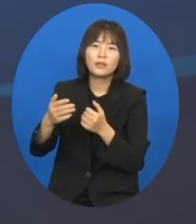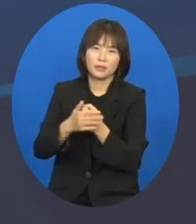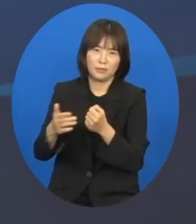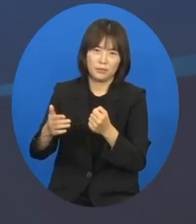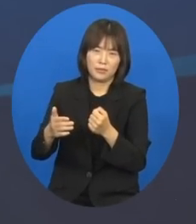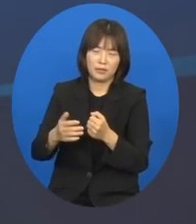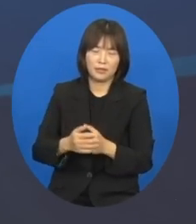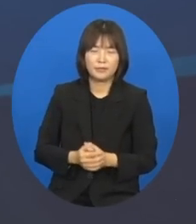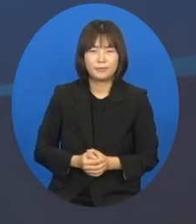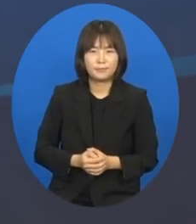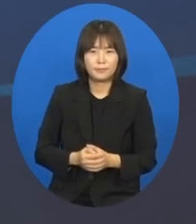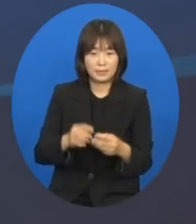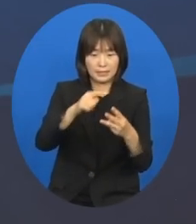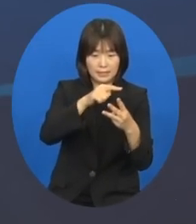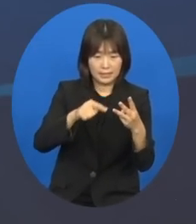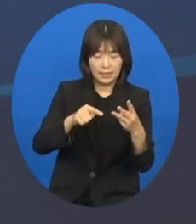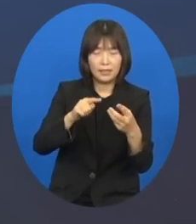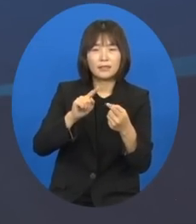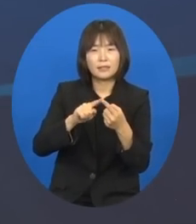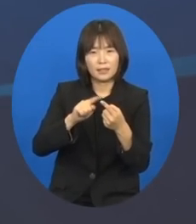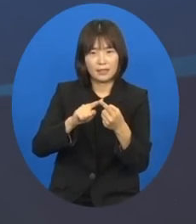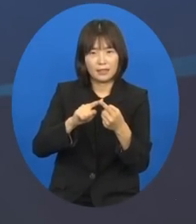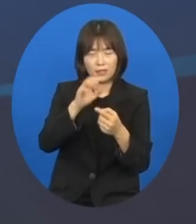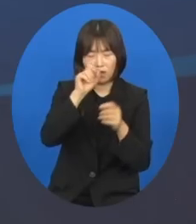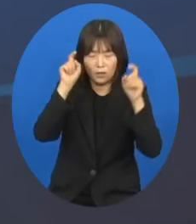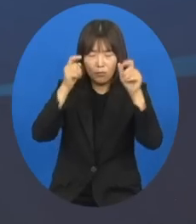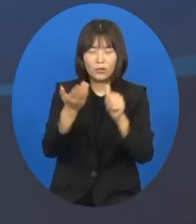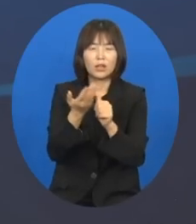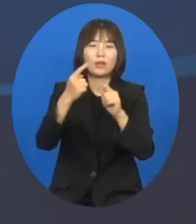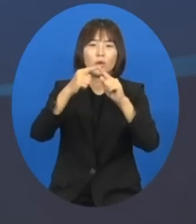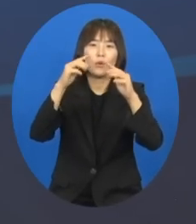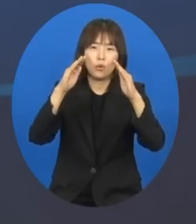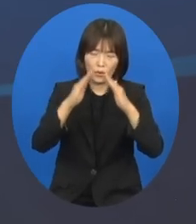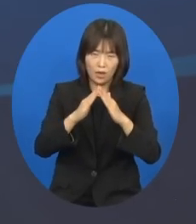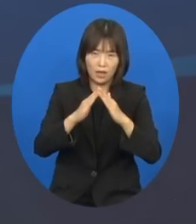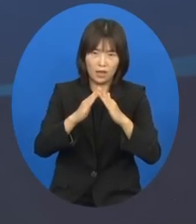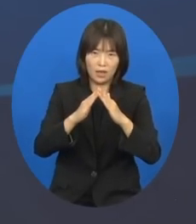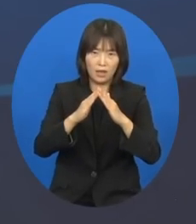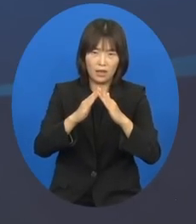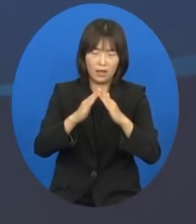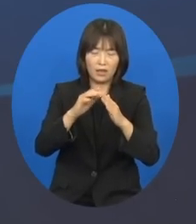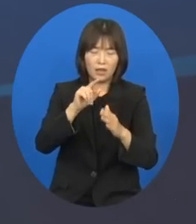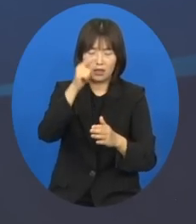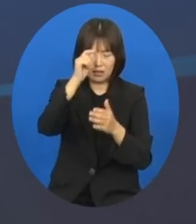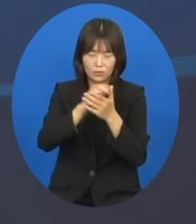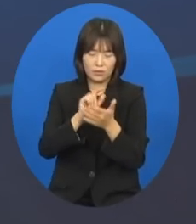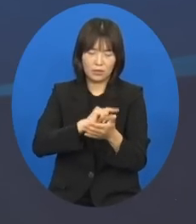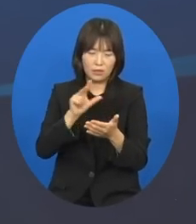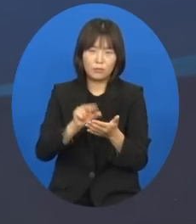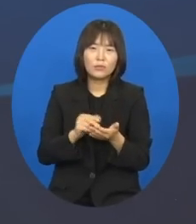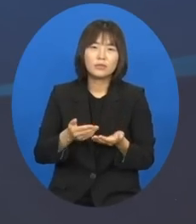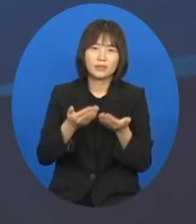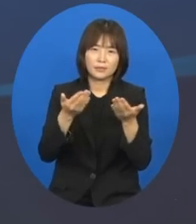저는이 세 가지를 선한 목자교회에 대입해서 기도 제목으로 드립니다